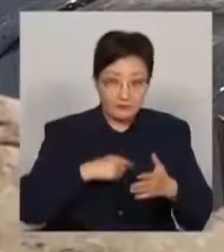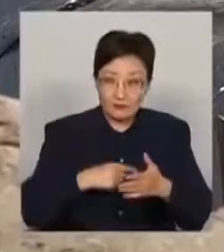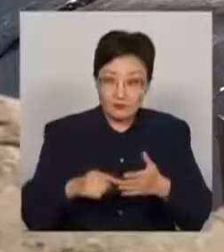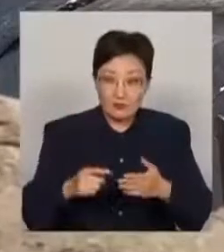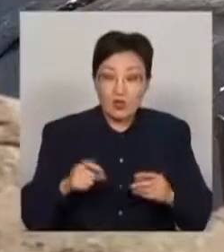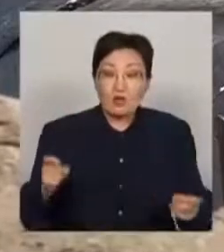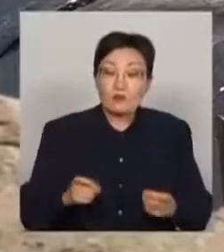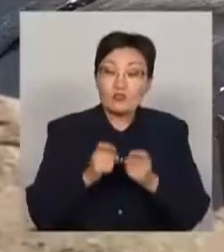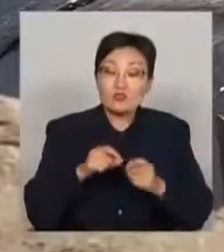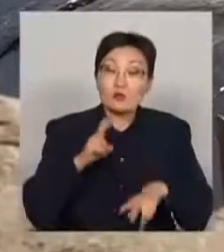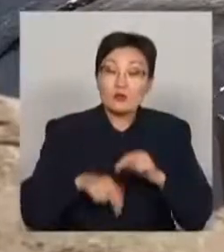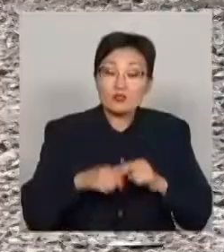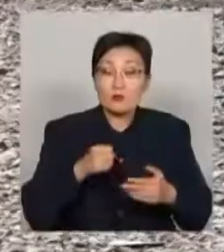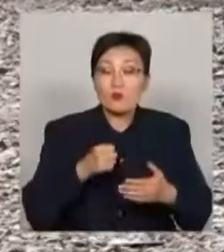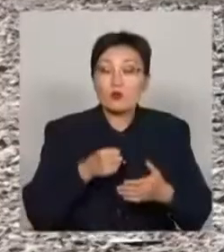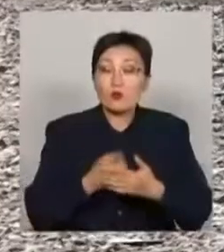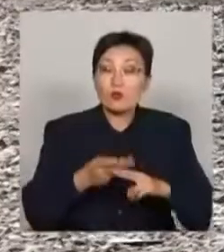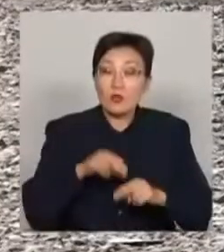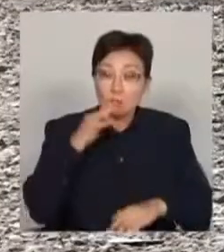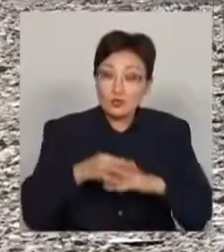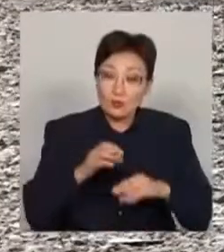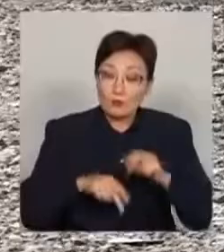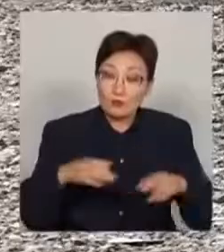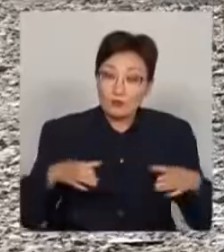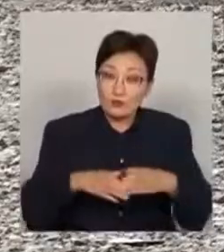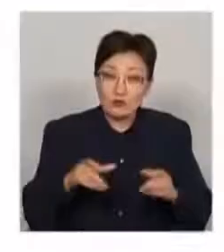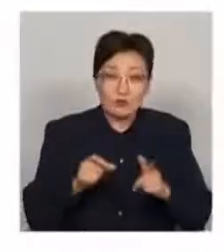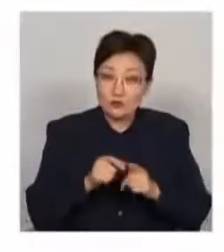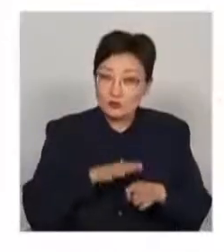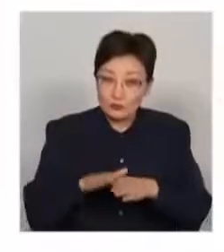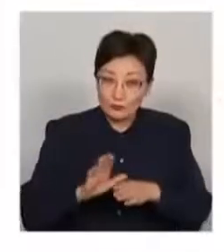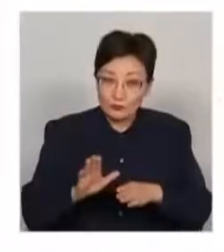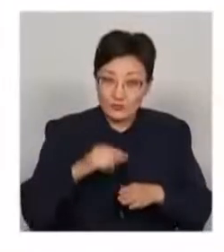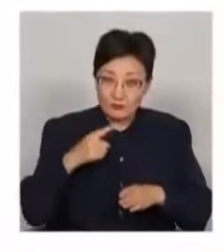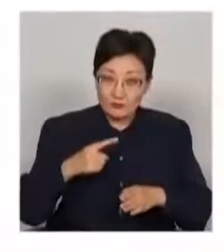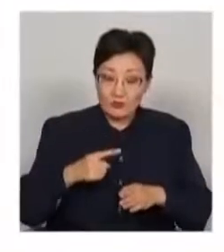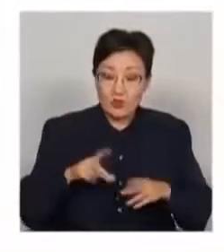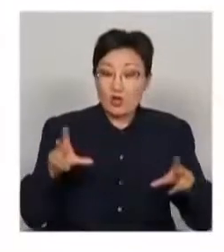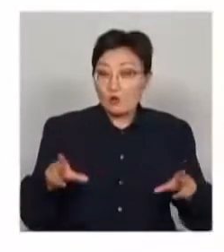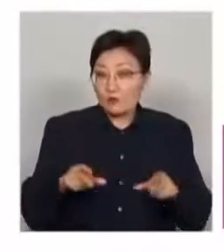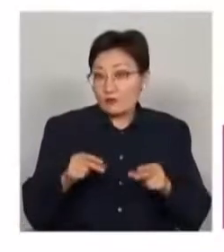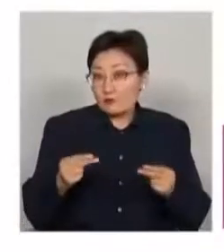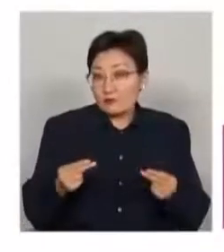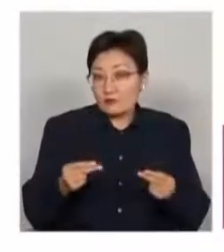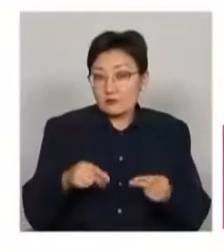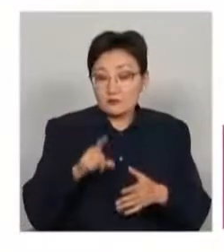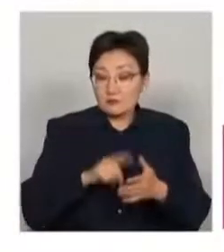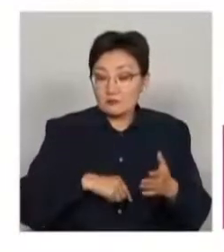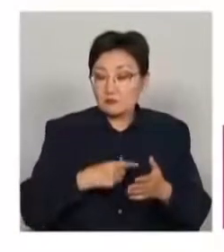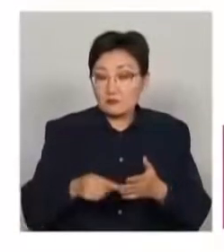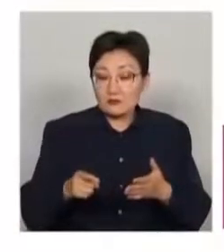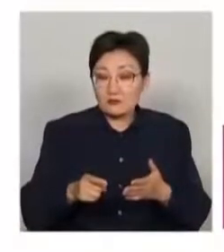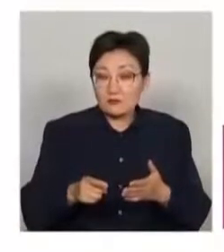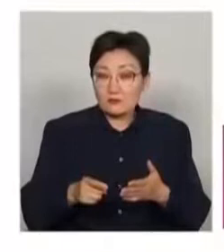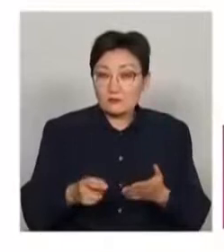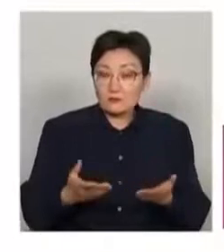Өйткені даулы құрылысқа бұған дейін жауапты болған компания сөзінде тұрмады дейді. Уәдесіне мен сенбеймін лично. Мен